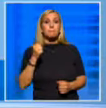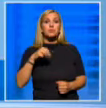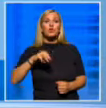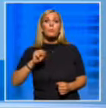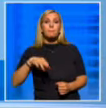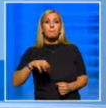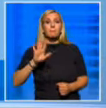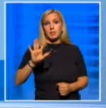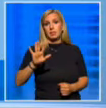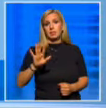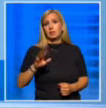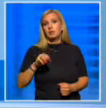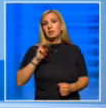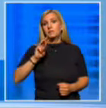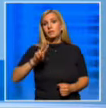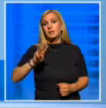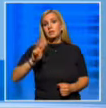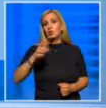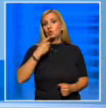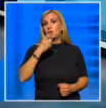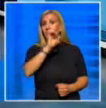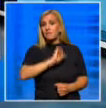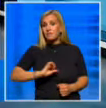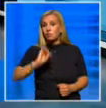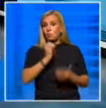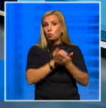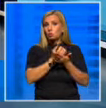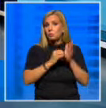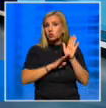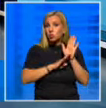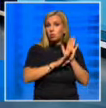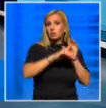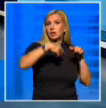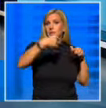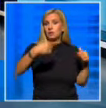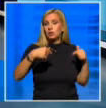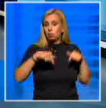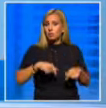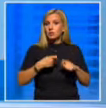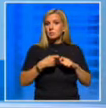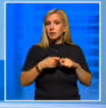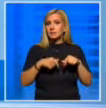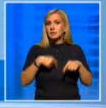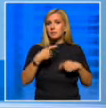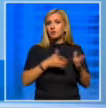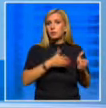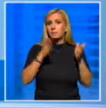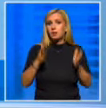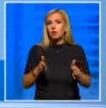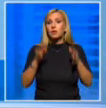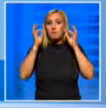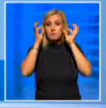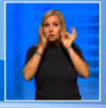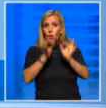година, в Европа по икономическо развитие. Това са нещата, които ние ще развием през следващия период. С фокус върху